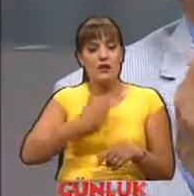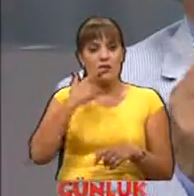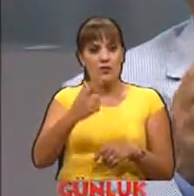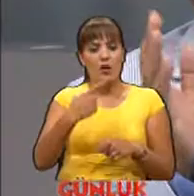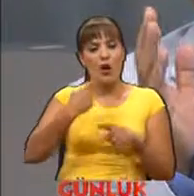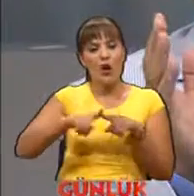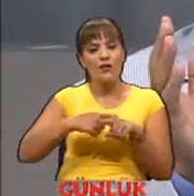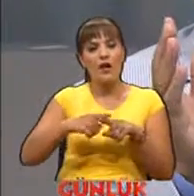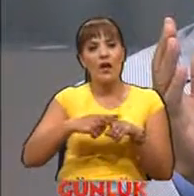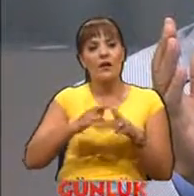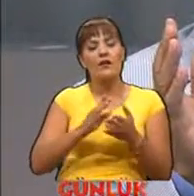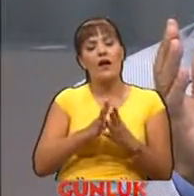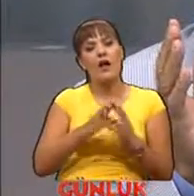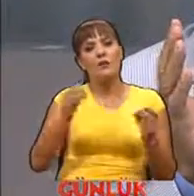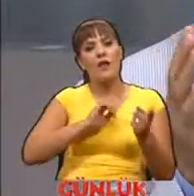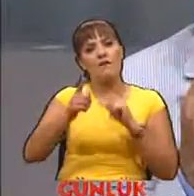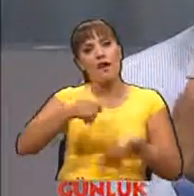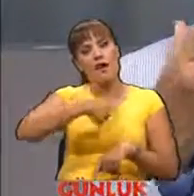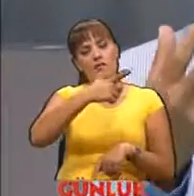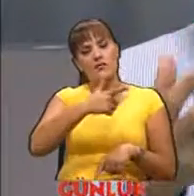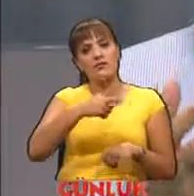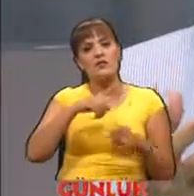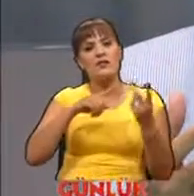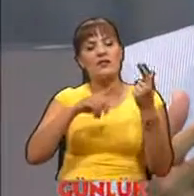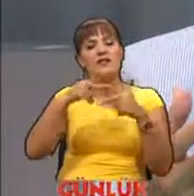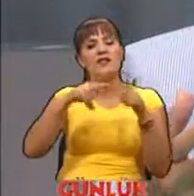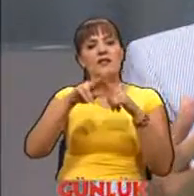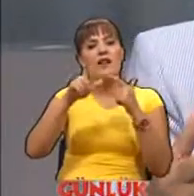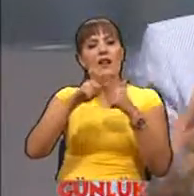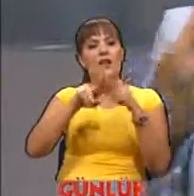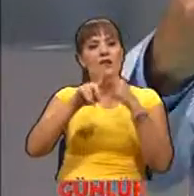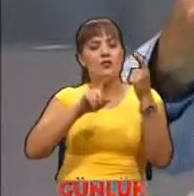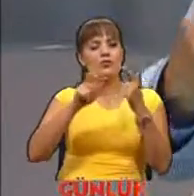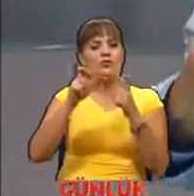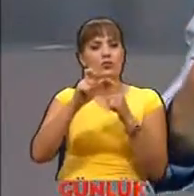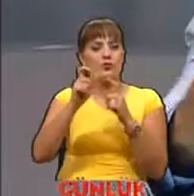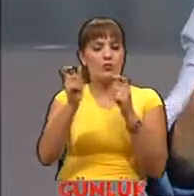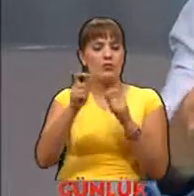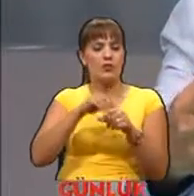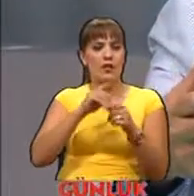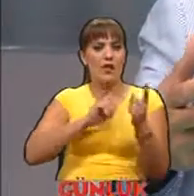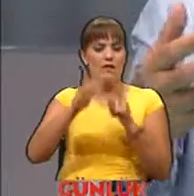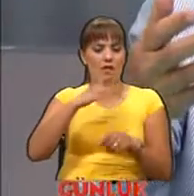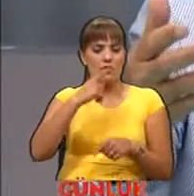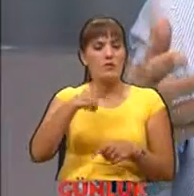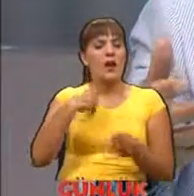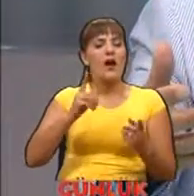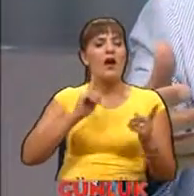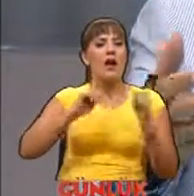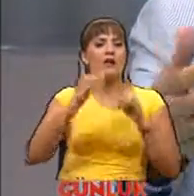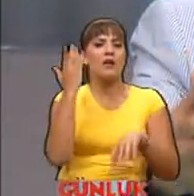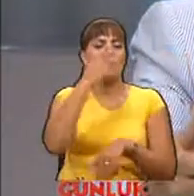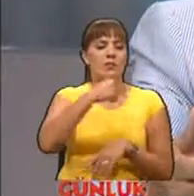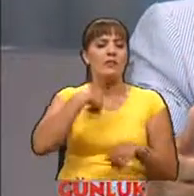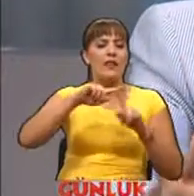ki ortaklığın giderilmesi davası aç. İzale-i şuyu davası diyoruz. Ne yapıyor? Yargıya gidiyor. Diyor efendim